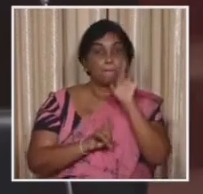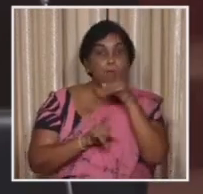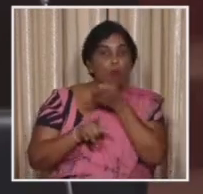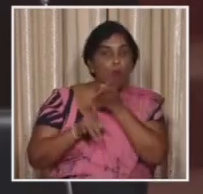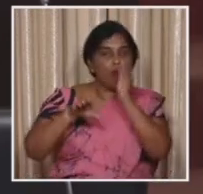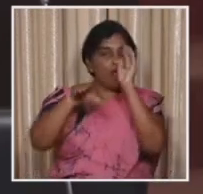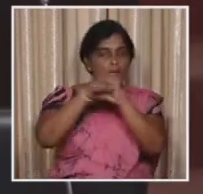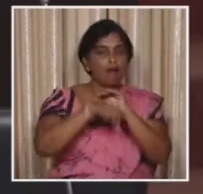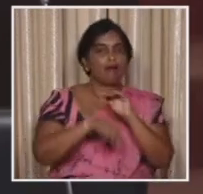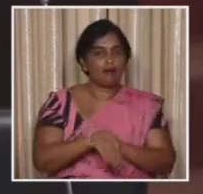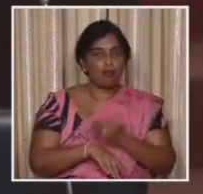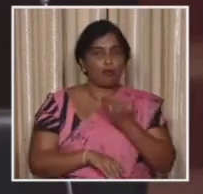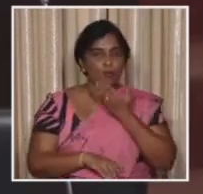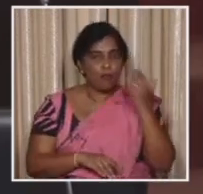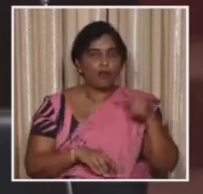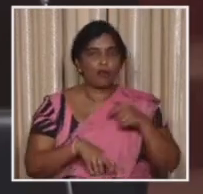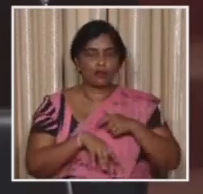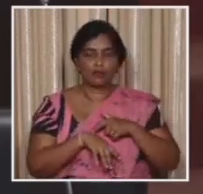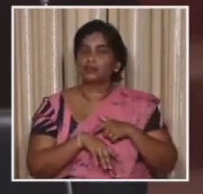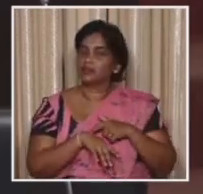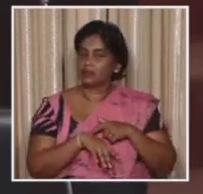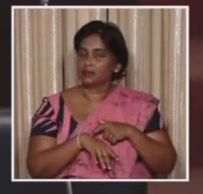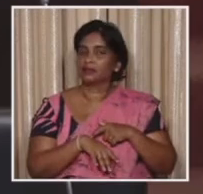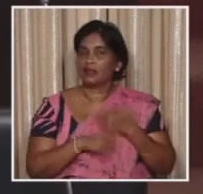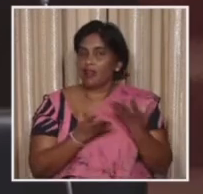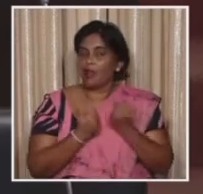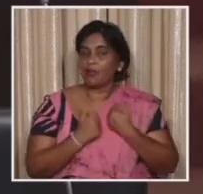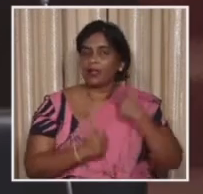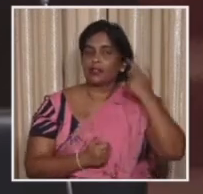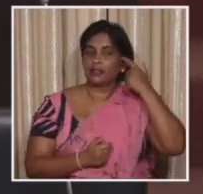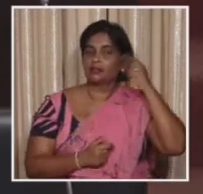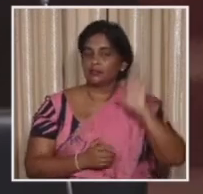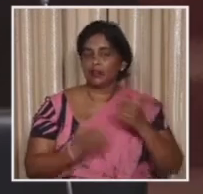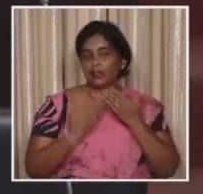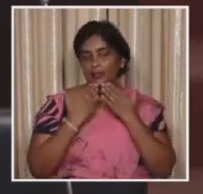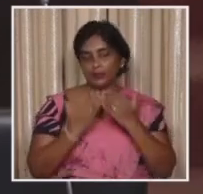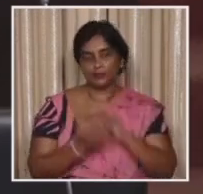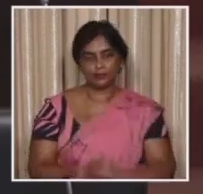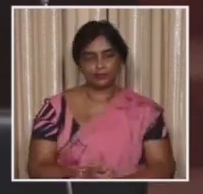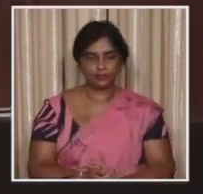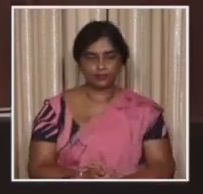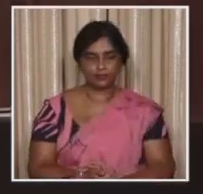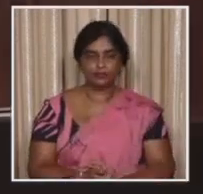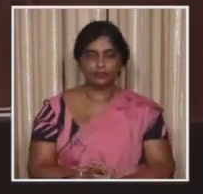හෙලිදරව් කරගන්න පුළුවන් අවස්ථාවක් ලැබේ කියලා අපි විශ්වාස කරනවා. Thank you sir.